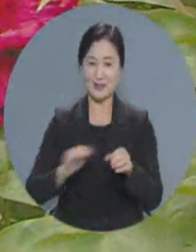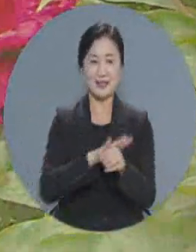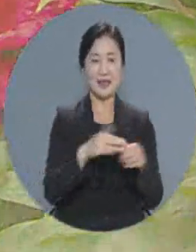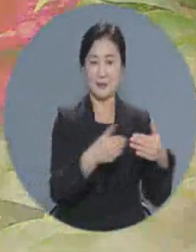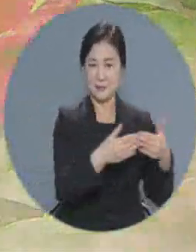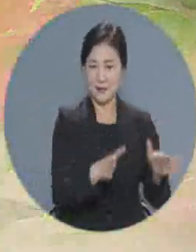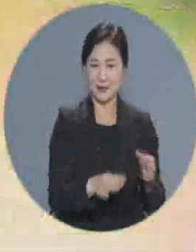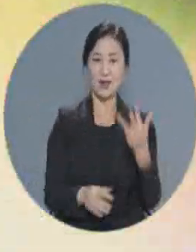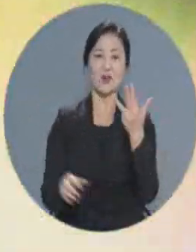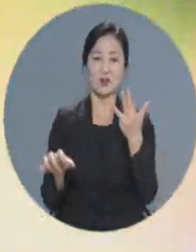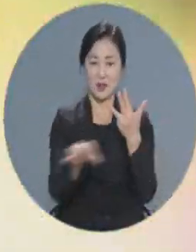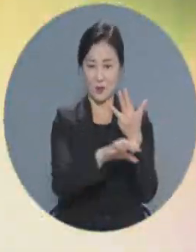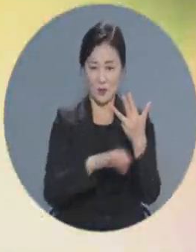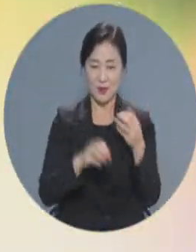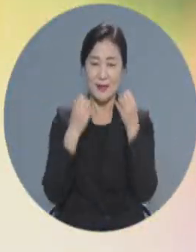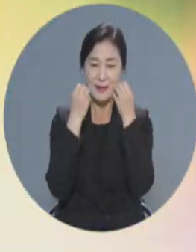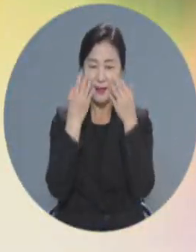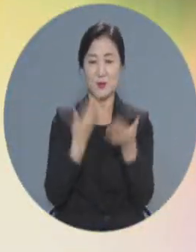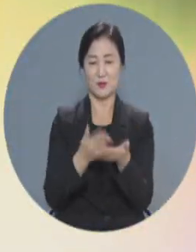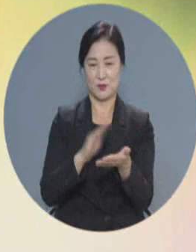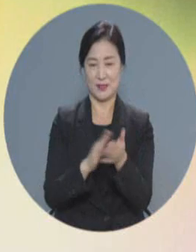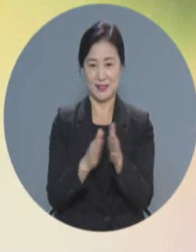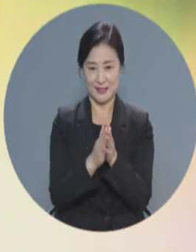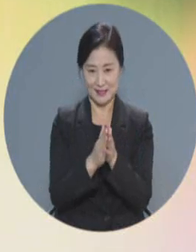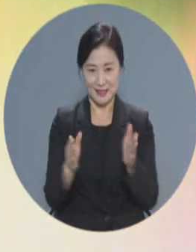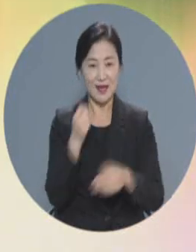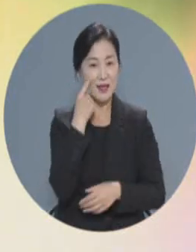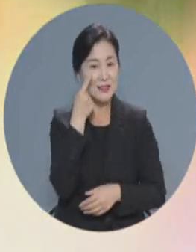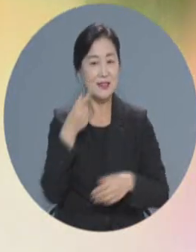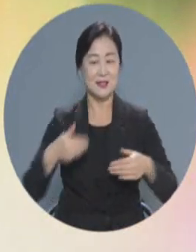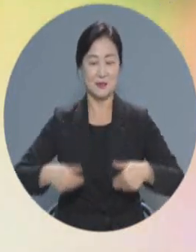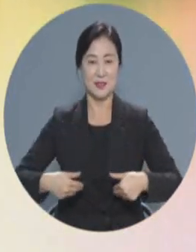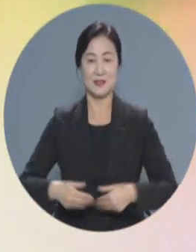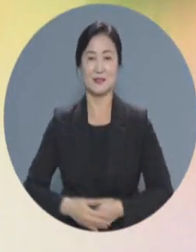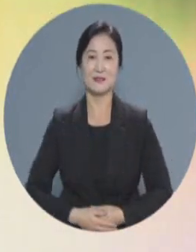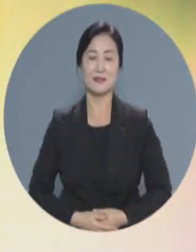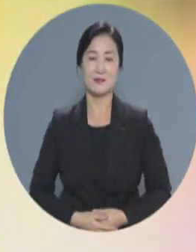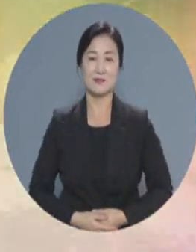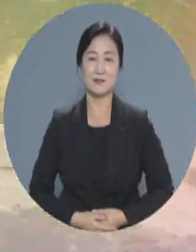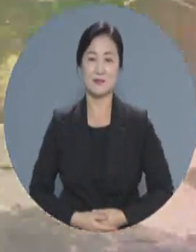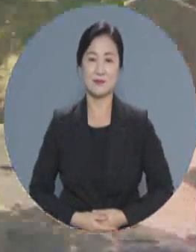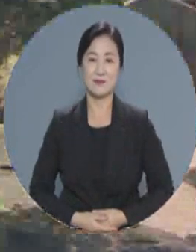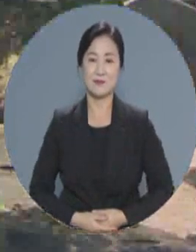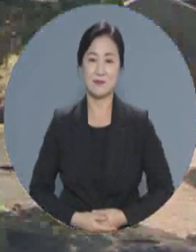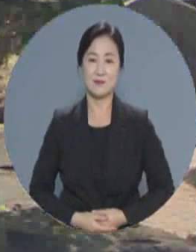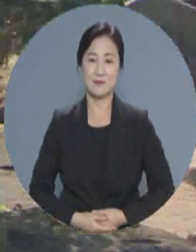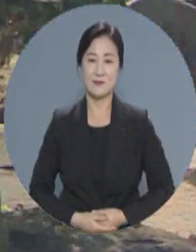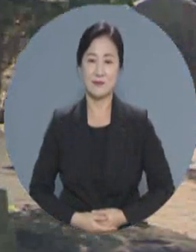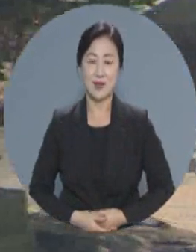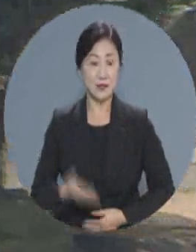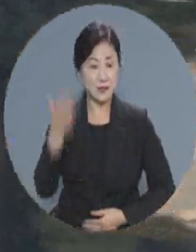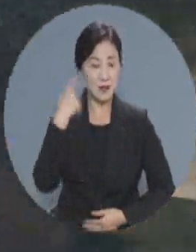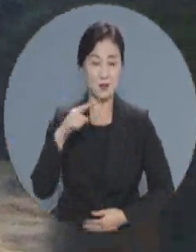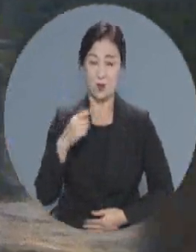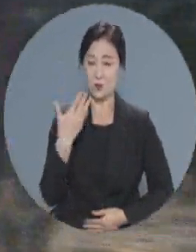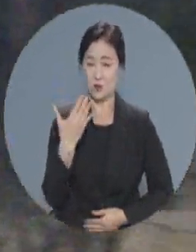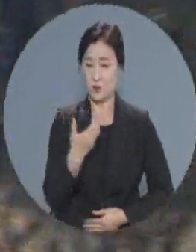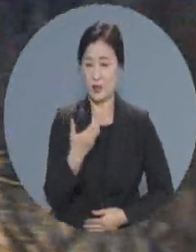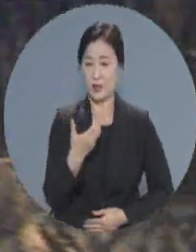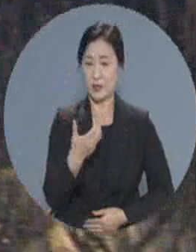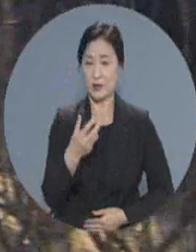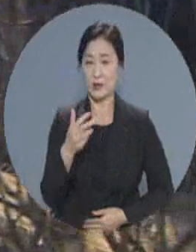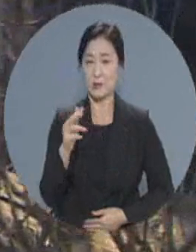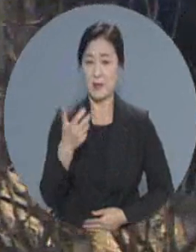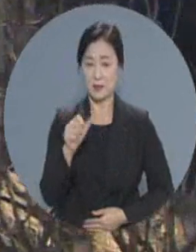8채 초가가 새 옷을 갈아입는데 한 달 안팎의 시간이 걸릴 예정입니다. 지난 1985년